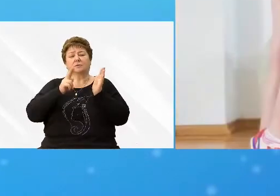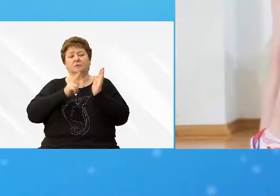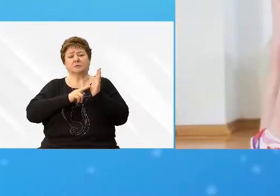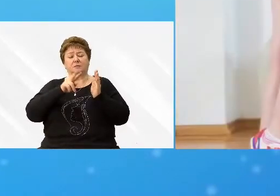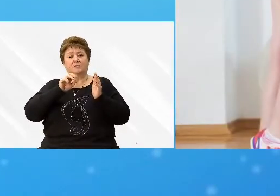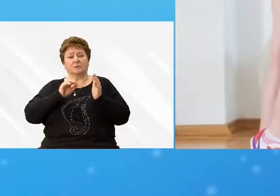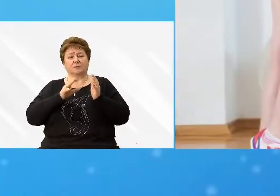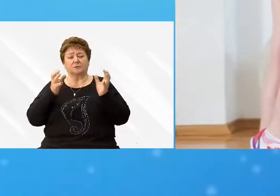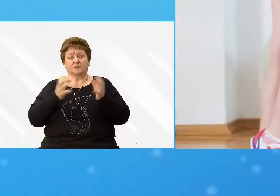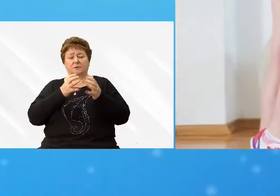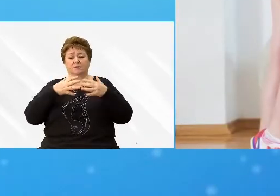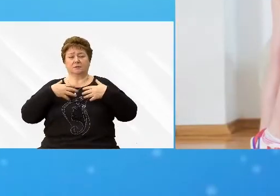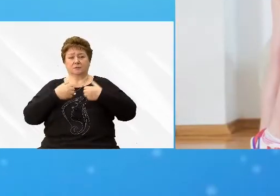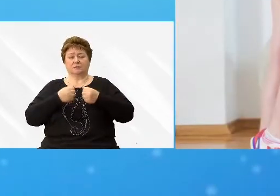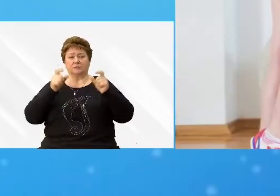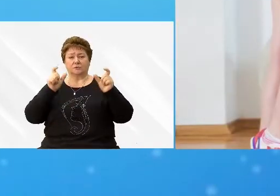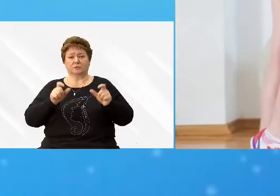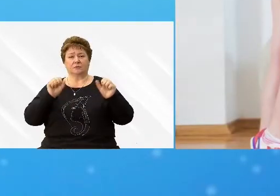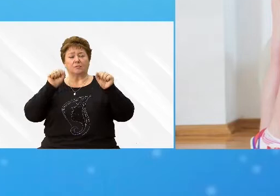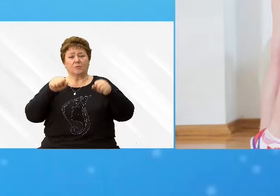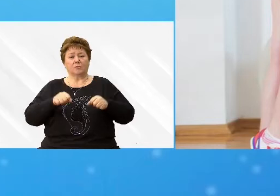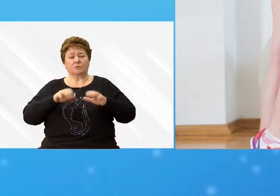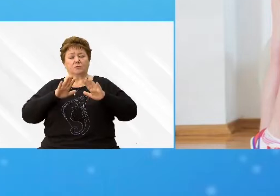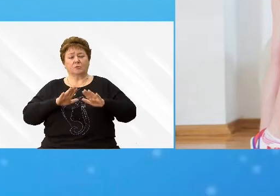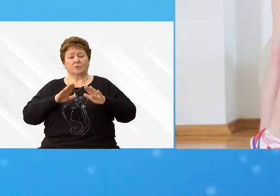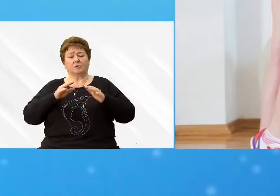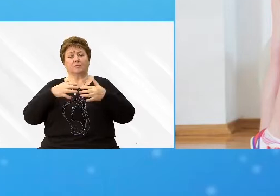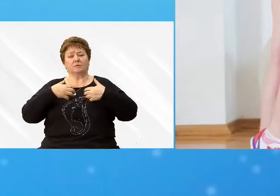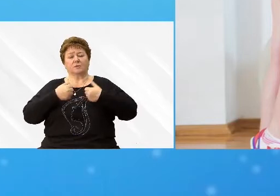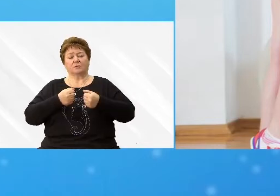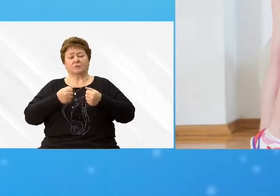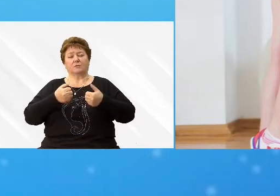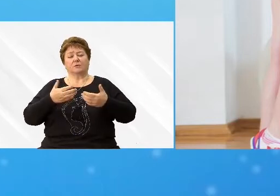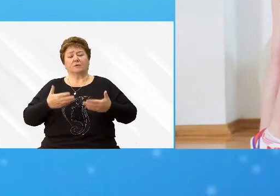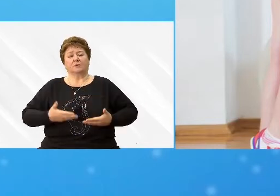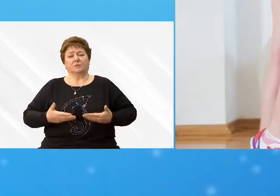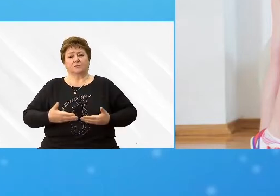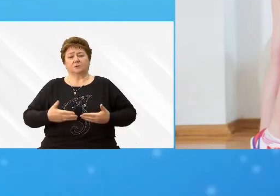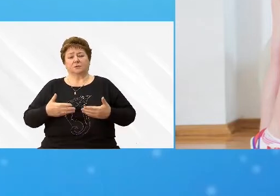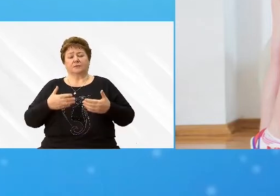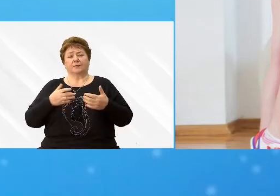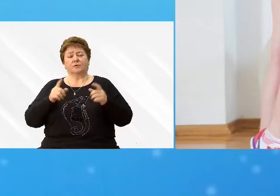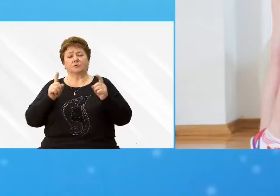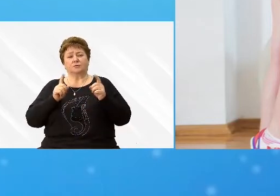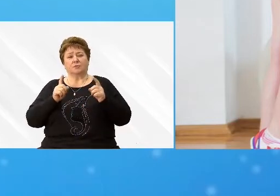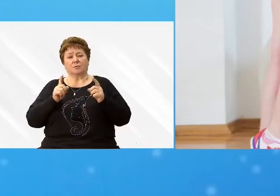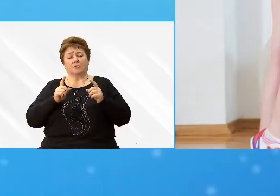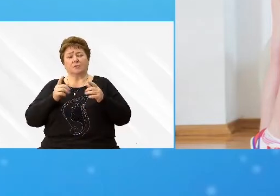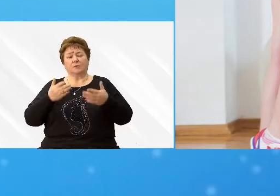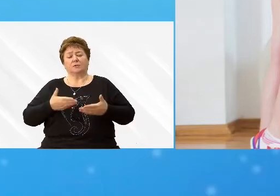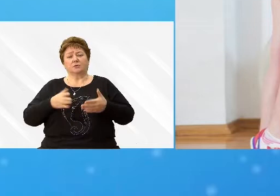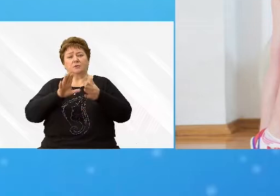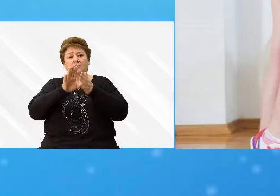сохранить здоровья человек может только при здоровом образе жизни для того чтобы прожить